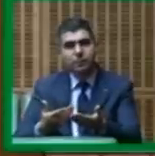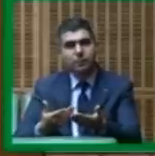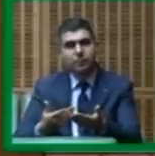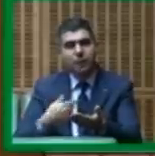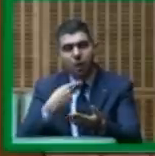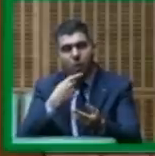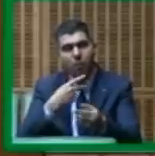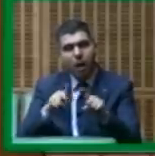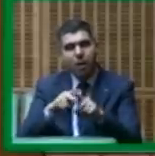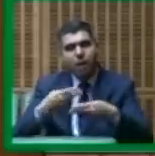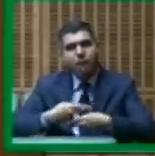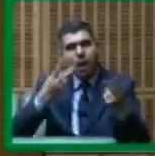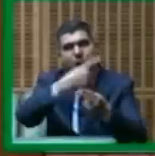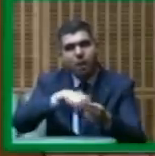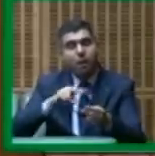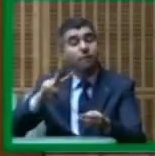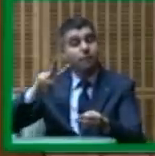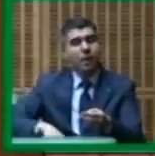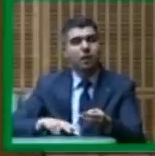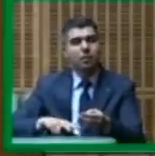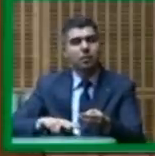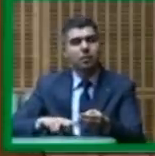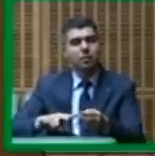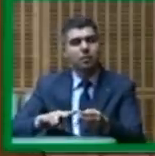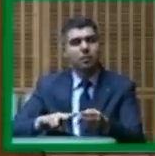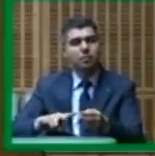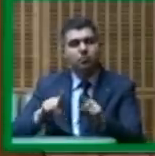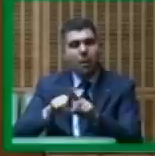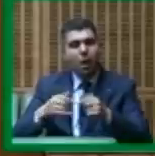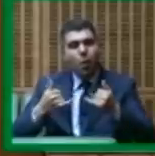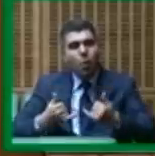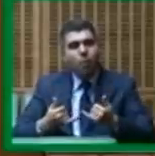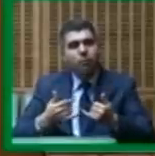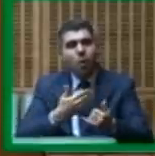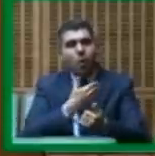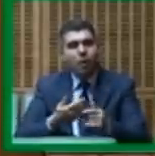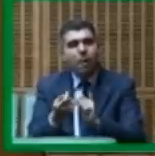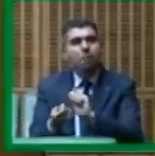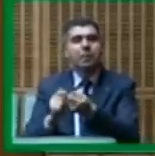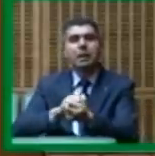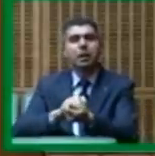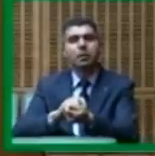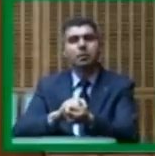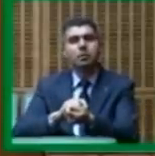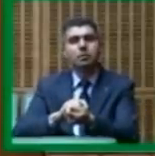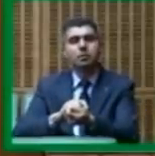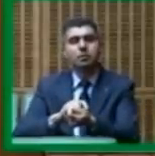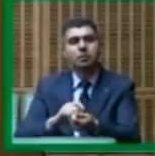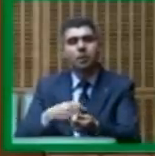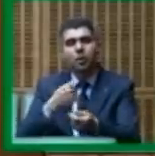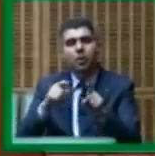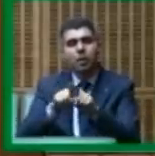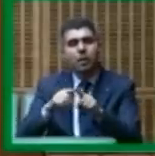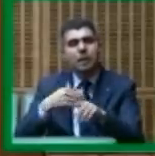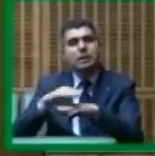نقولها لكم بصراحه الوضع راه تغير اليوم. الحكومه ما كتخبيش اسمح لي السيد وزير الداخليه